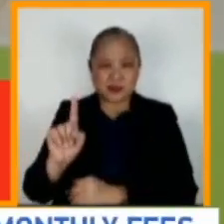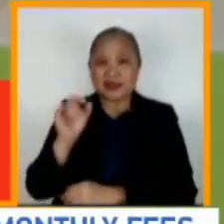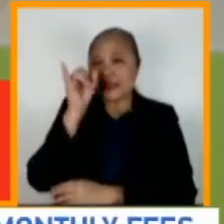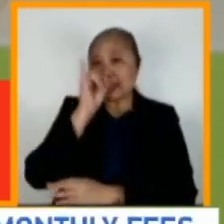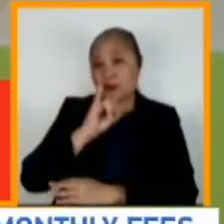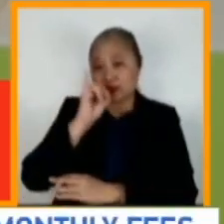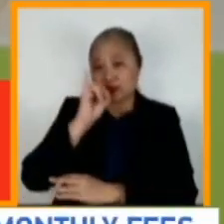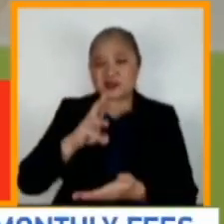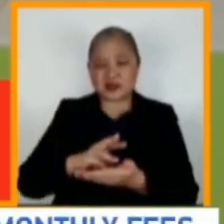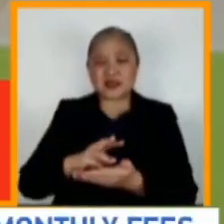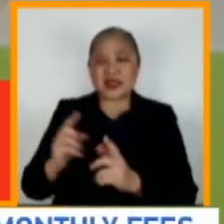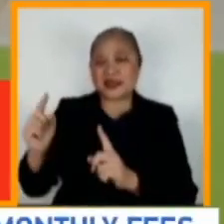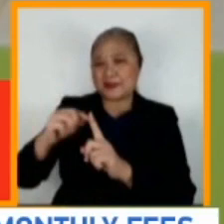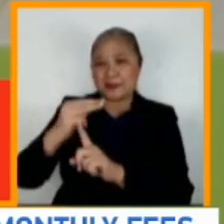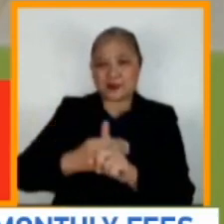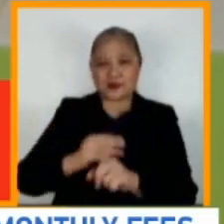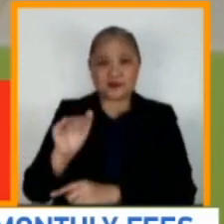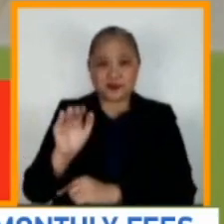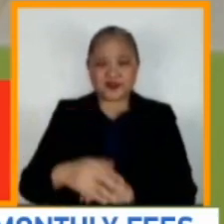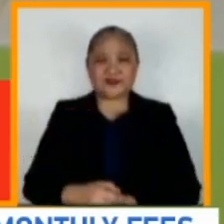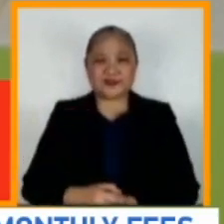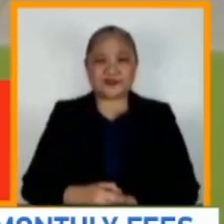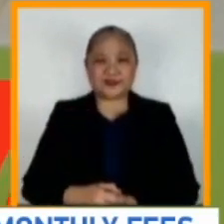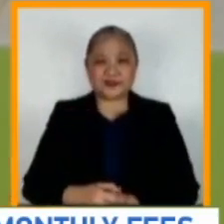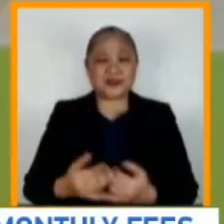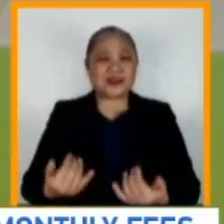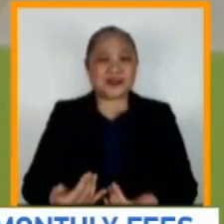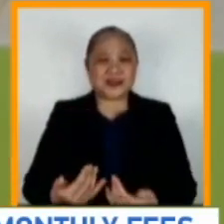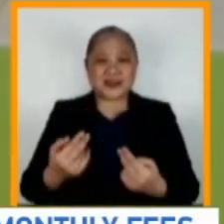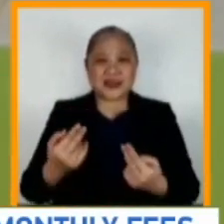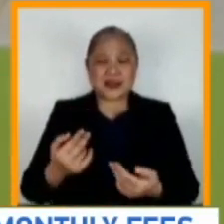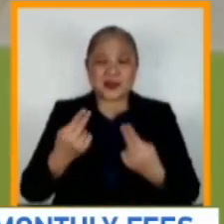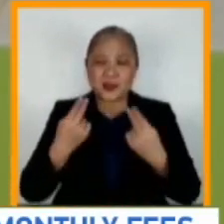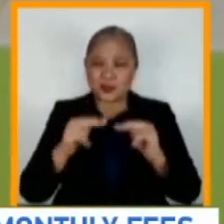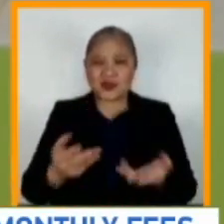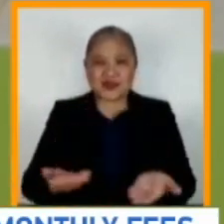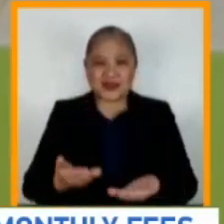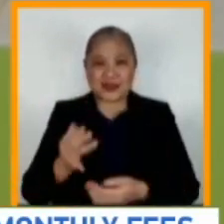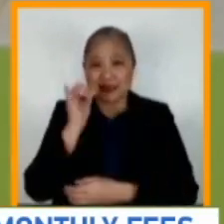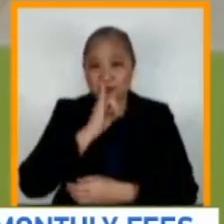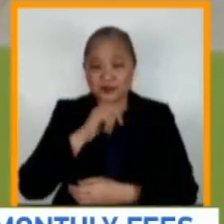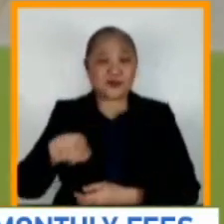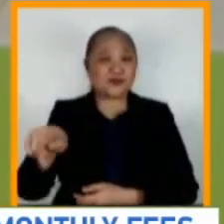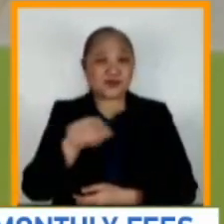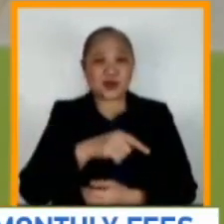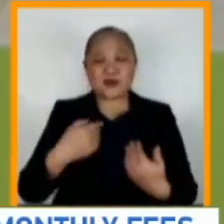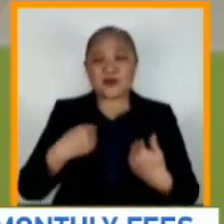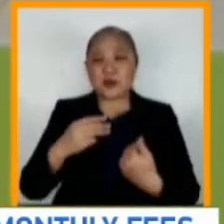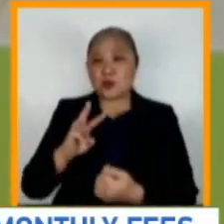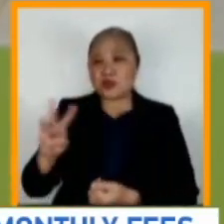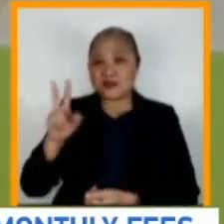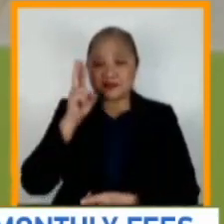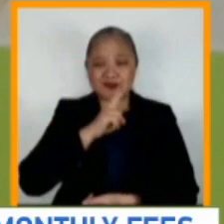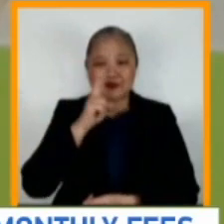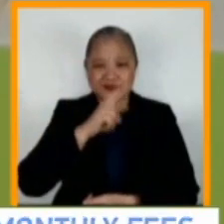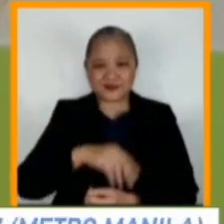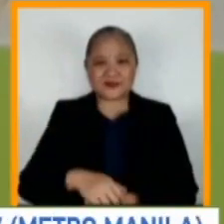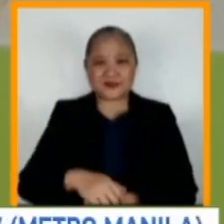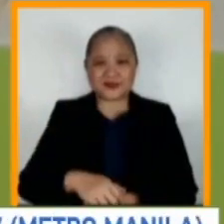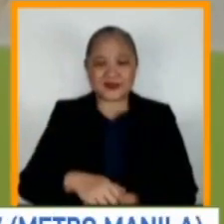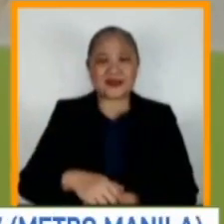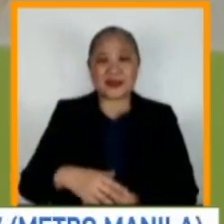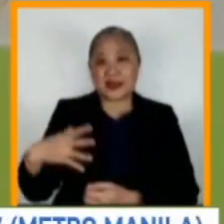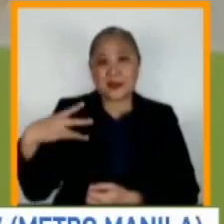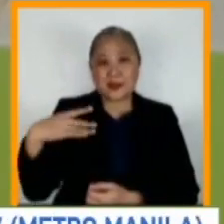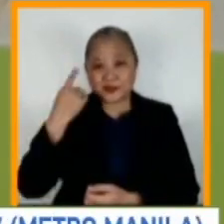ang latest mula dito sa Iloilo City. Samantala sa mga kapuso natin sa Western Visayas, abangan ang GMA Regional TV Early